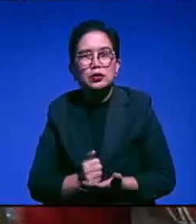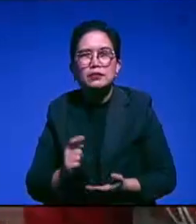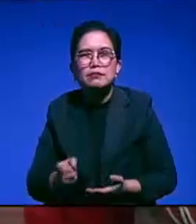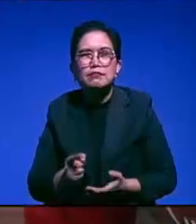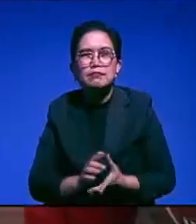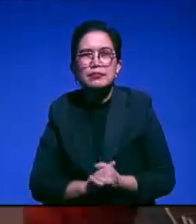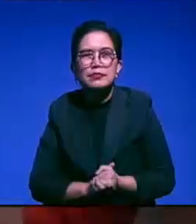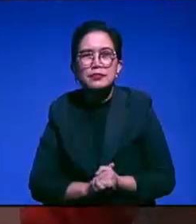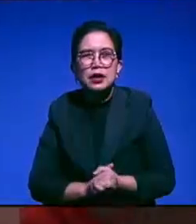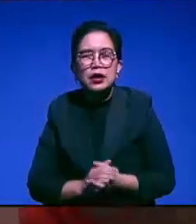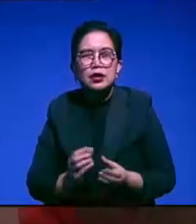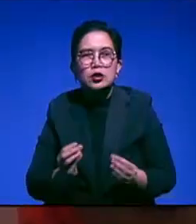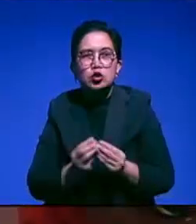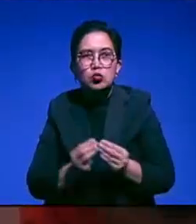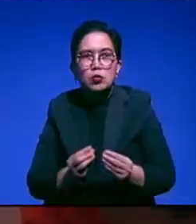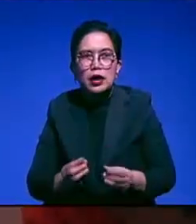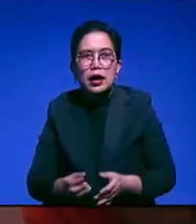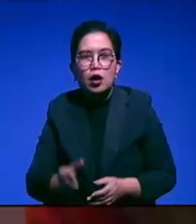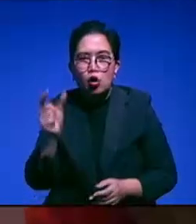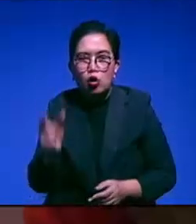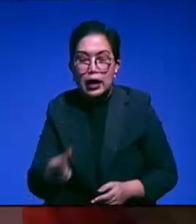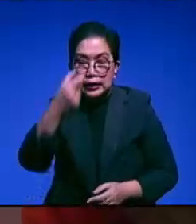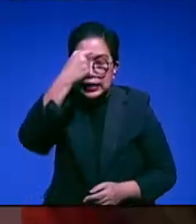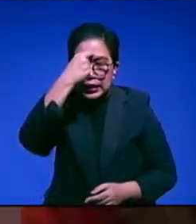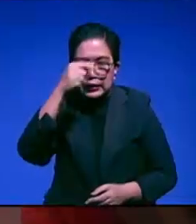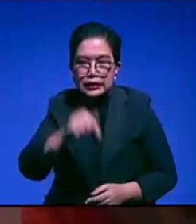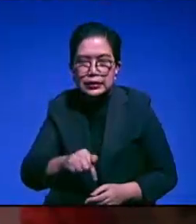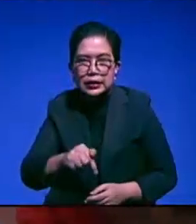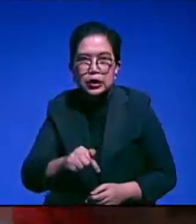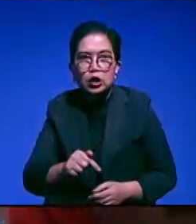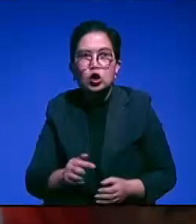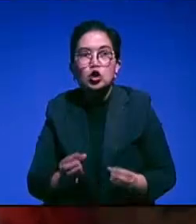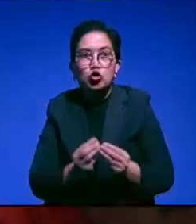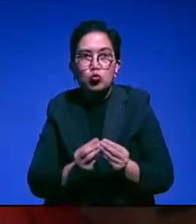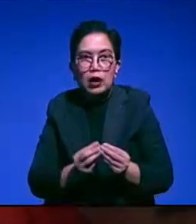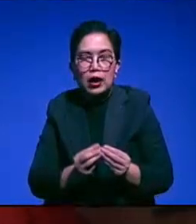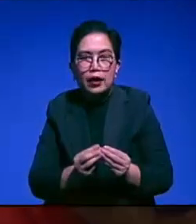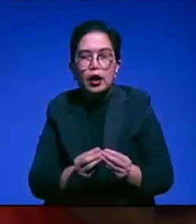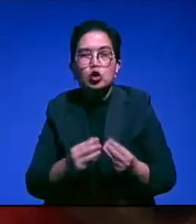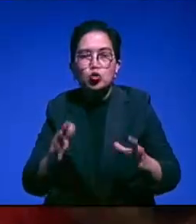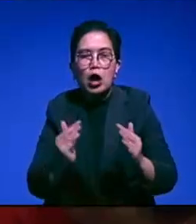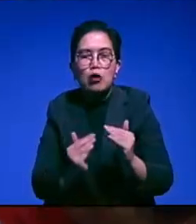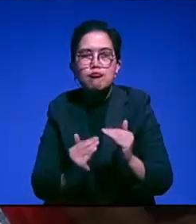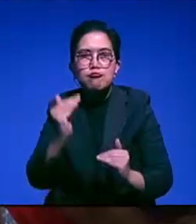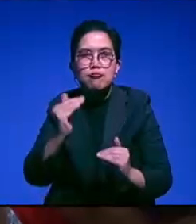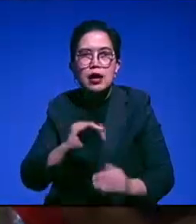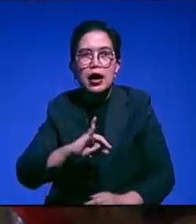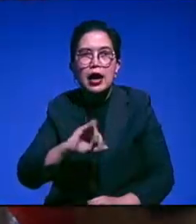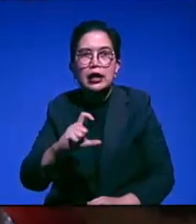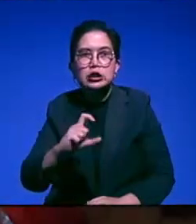tingkat huniannya sekarang sudah cukup tinggi. Kalau untuk